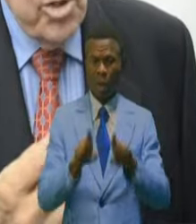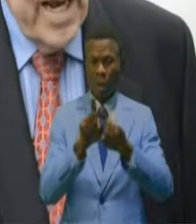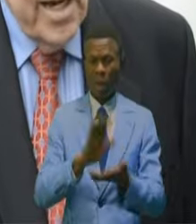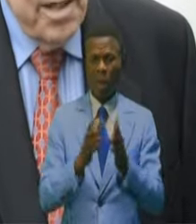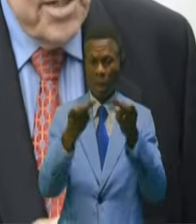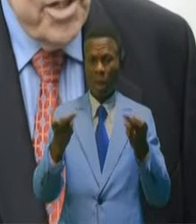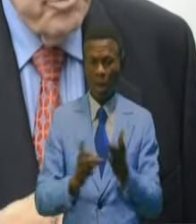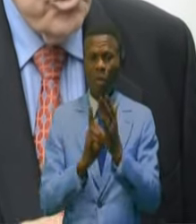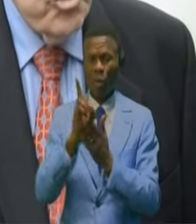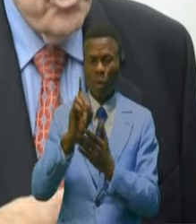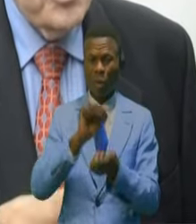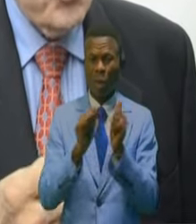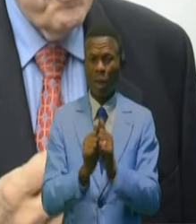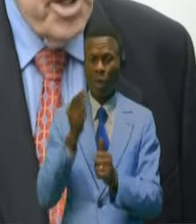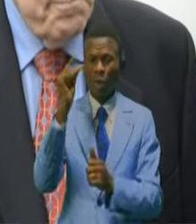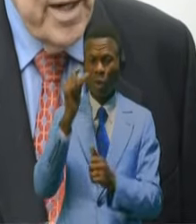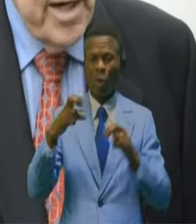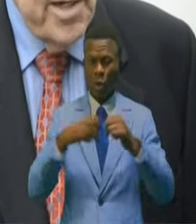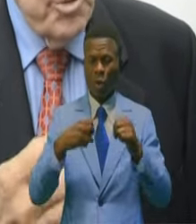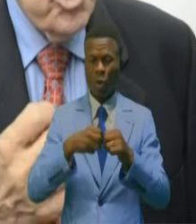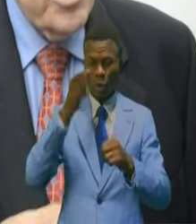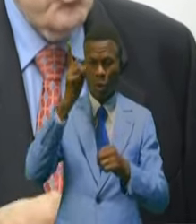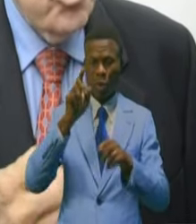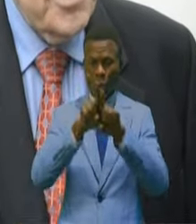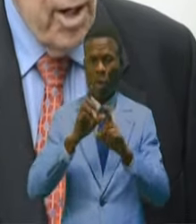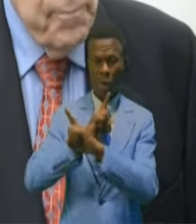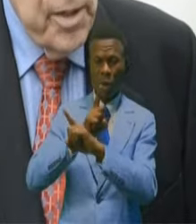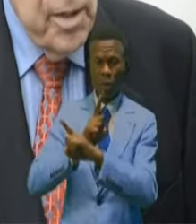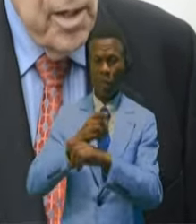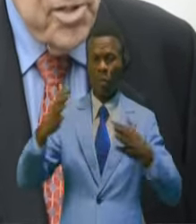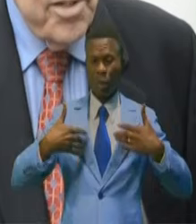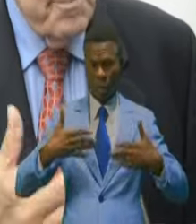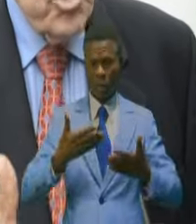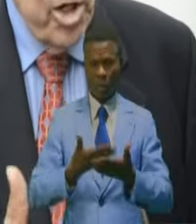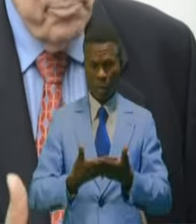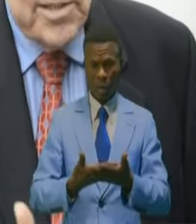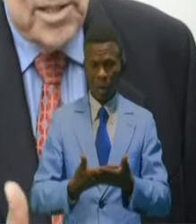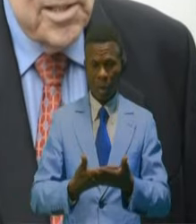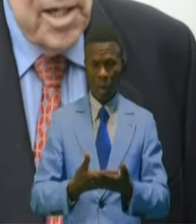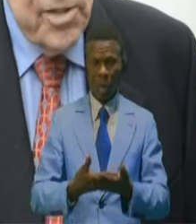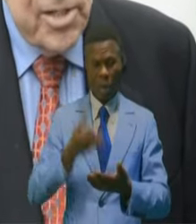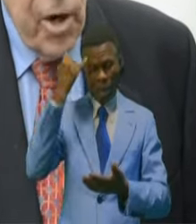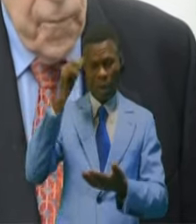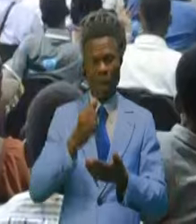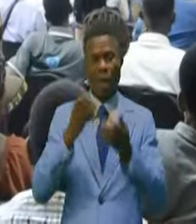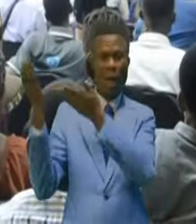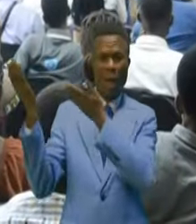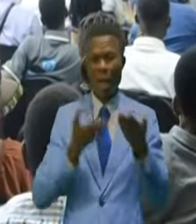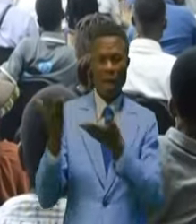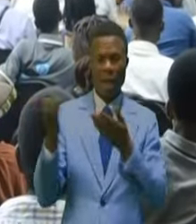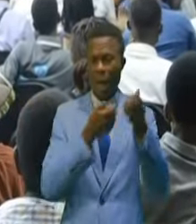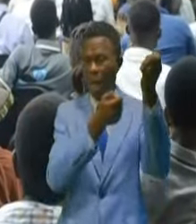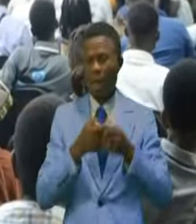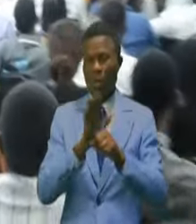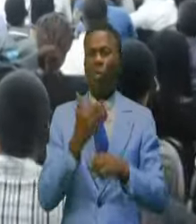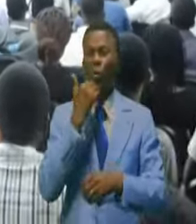leader mondial en matière de production d'énergie propre et de protection du climat. Et ça, c'est majeur pour attirer des investisseurs. Avec le